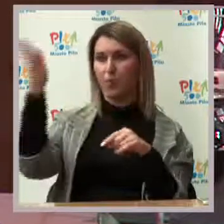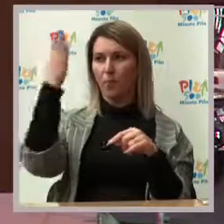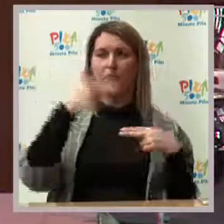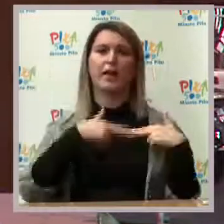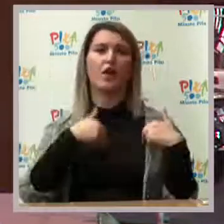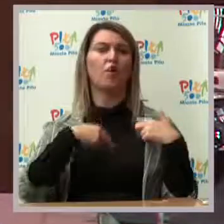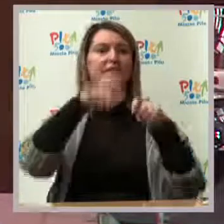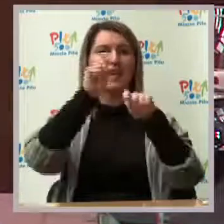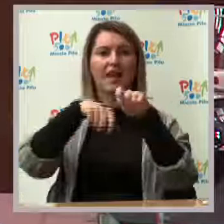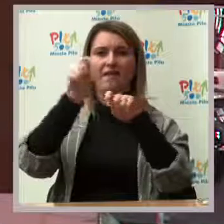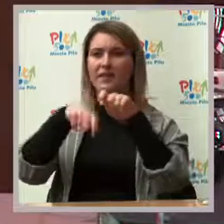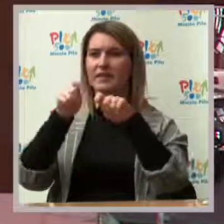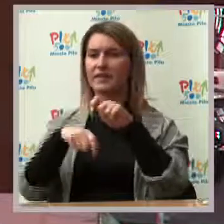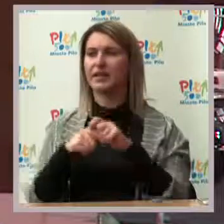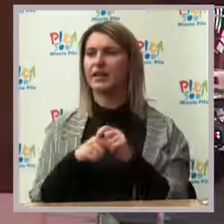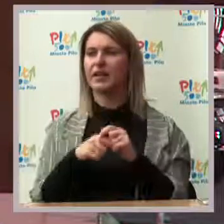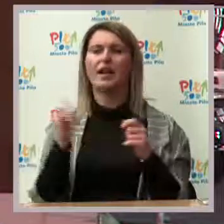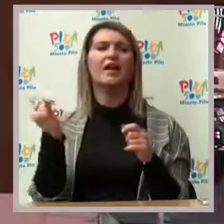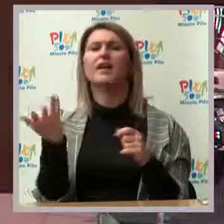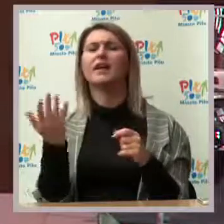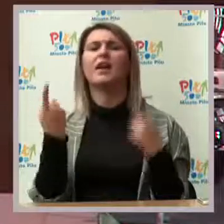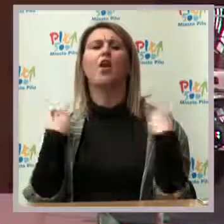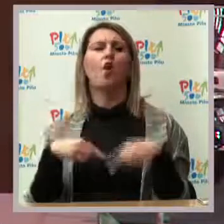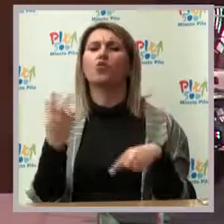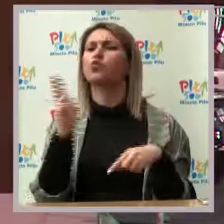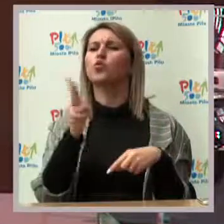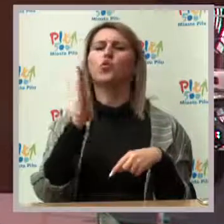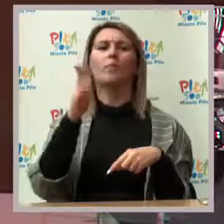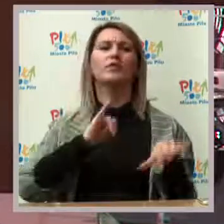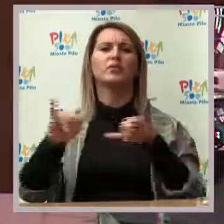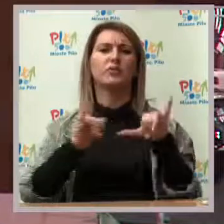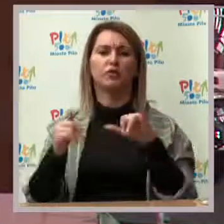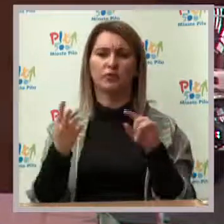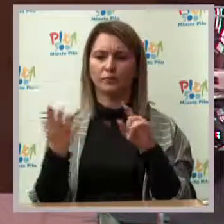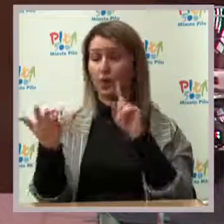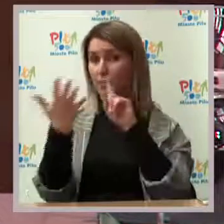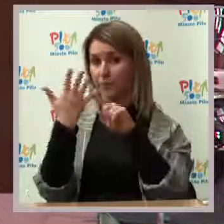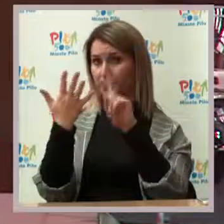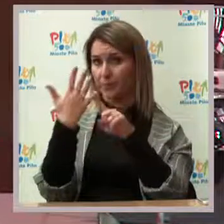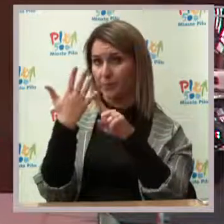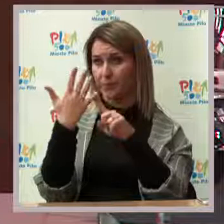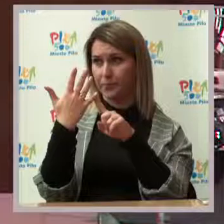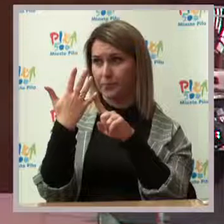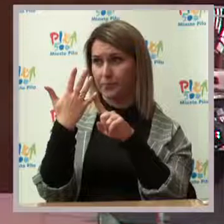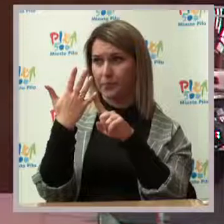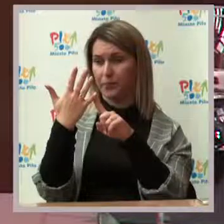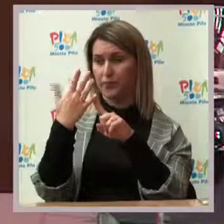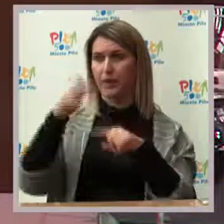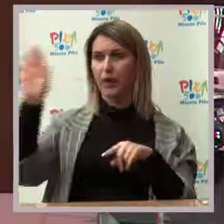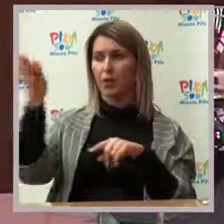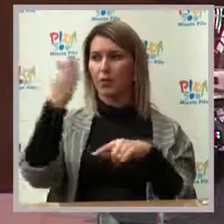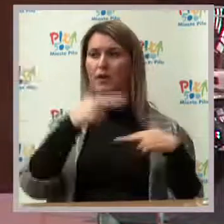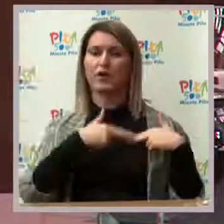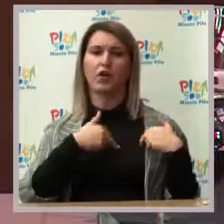komisji rewizyjnej, ustalenia jej składu osobowego oraz przewodniczącego. Punkt piąty. W sprawie powołania